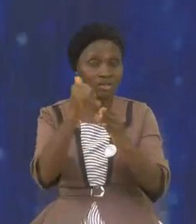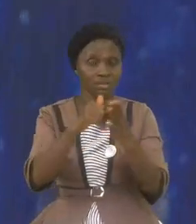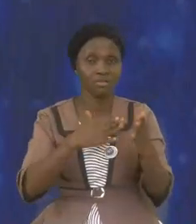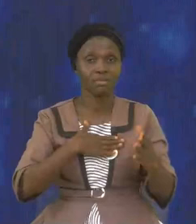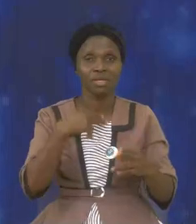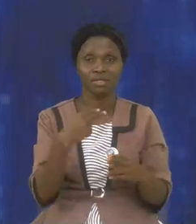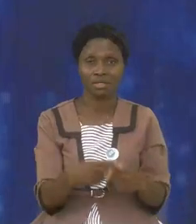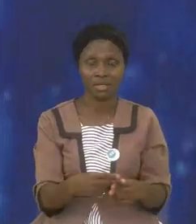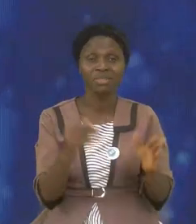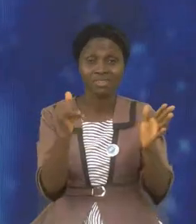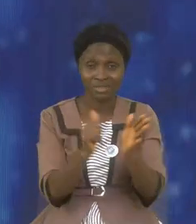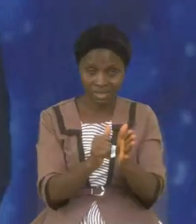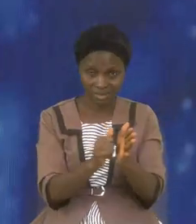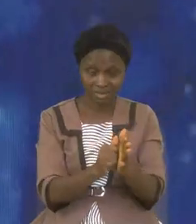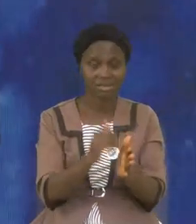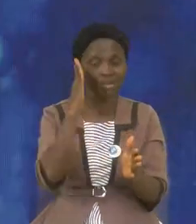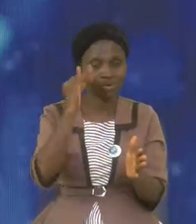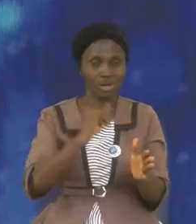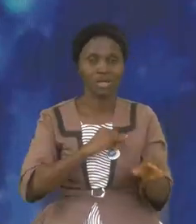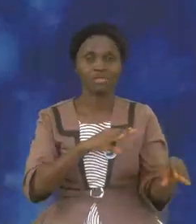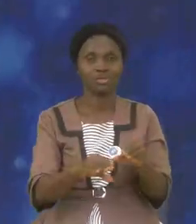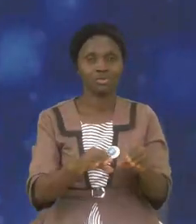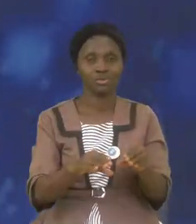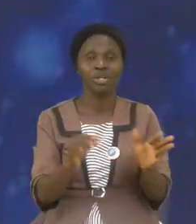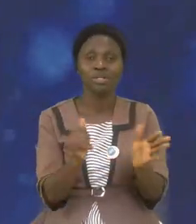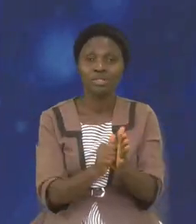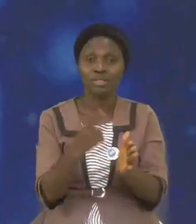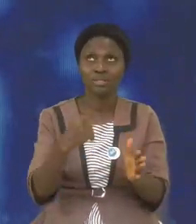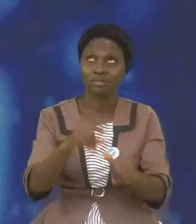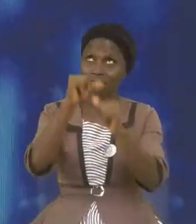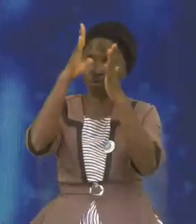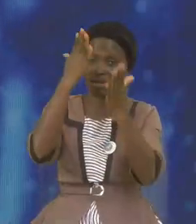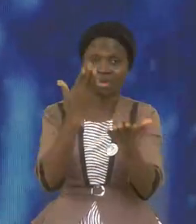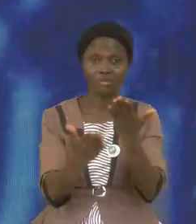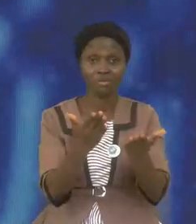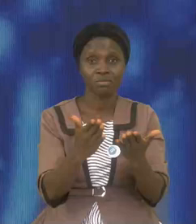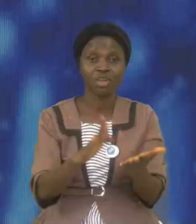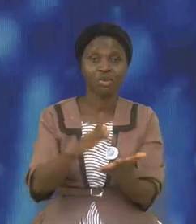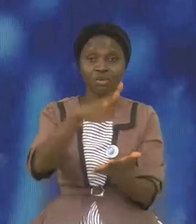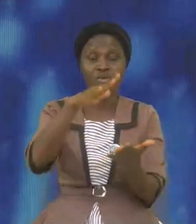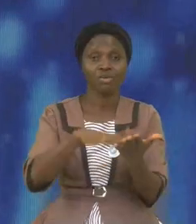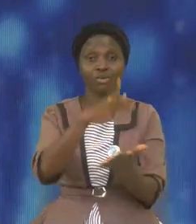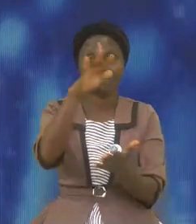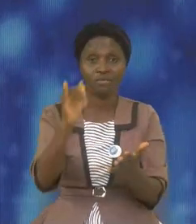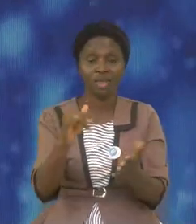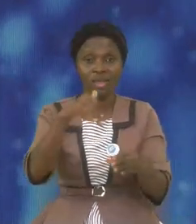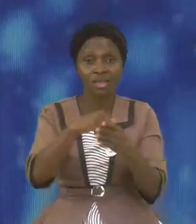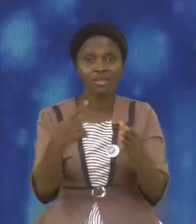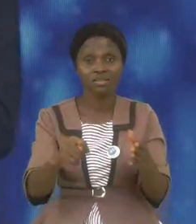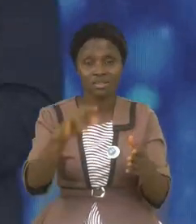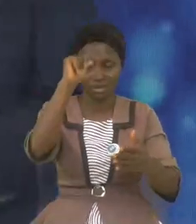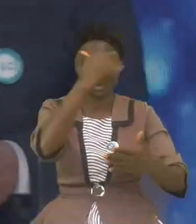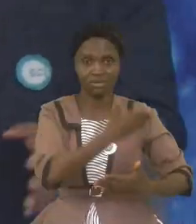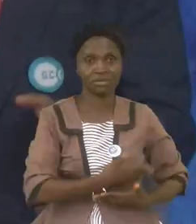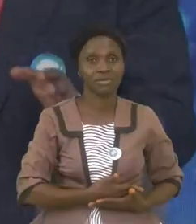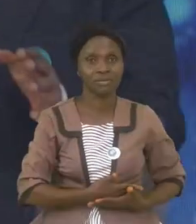Et tout ce que vous demanderez en mon nom, je le ferai, afin que